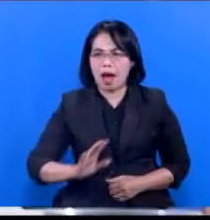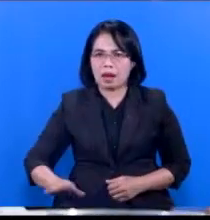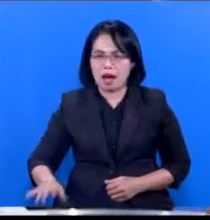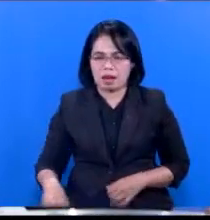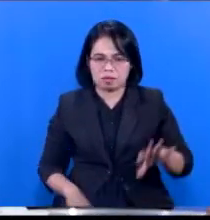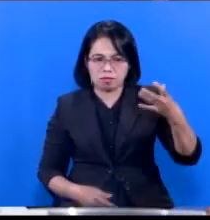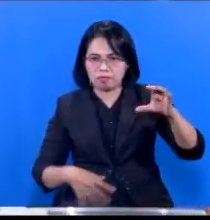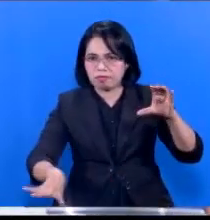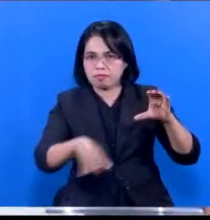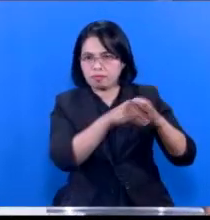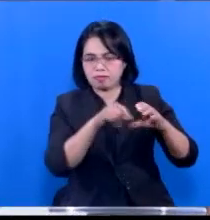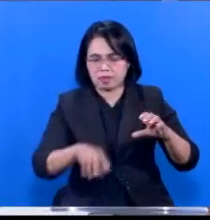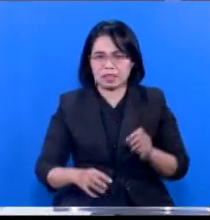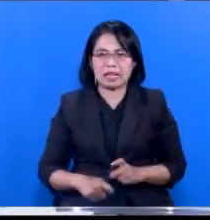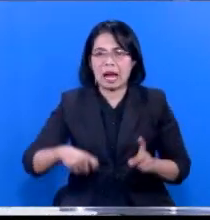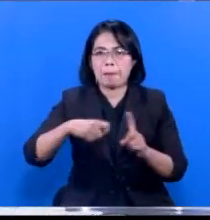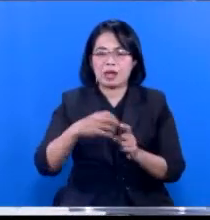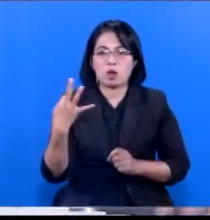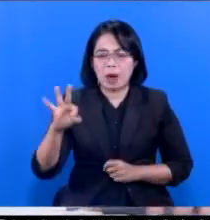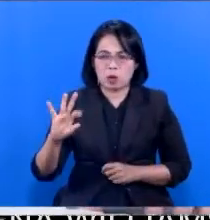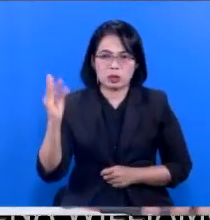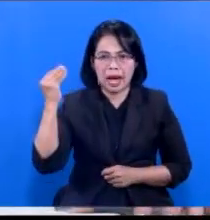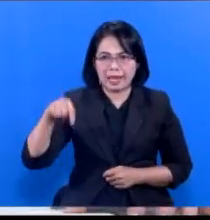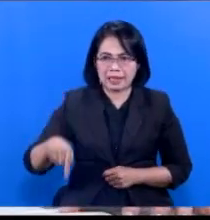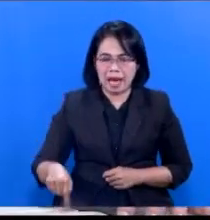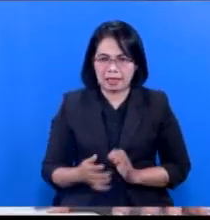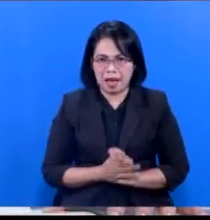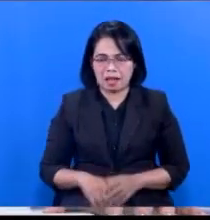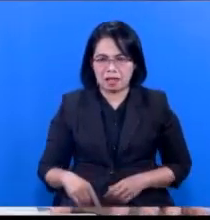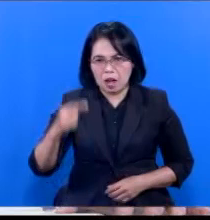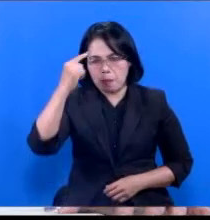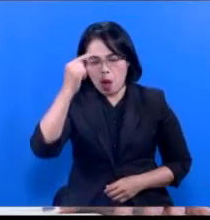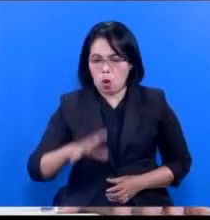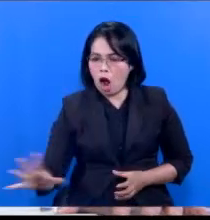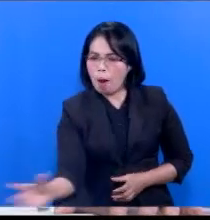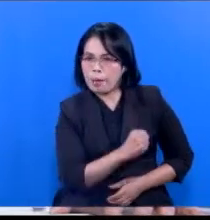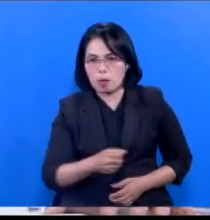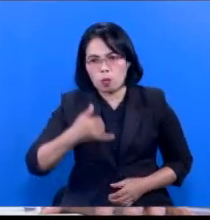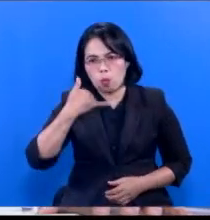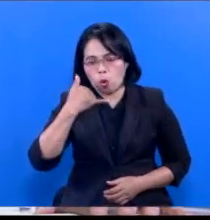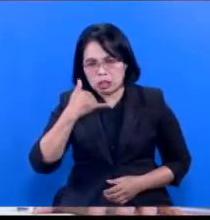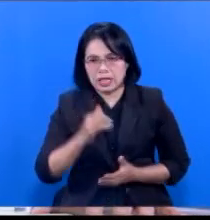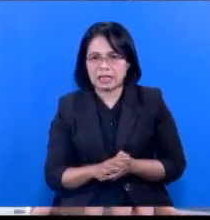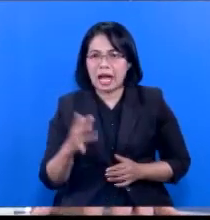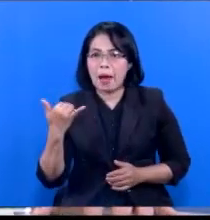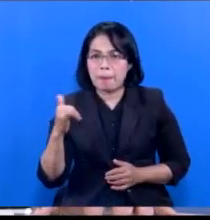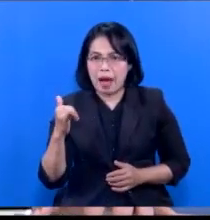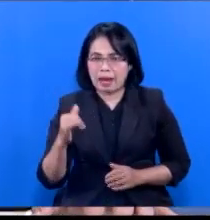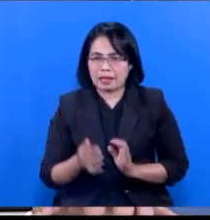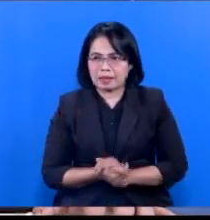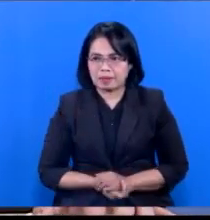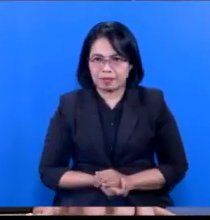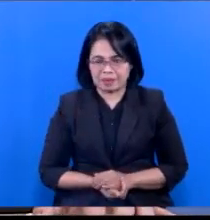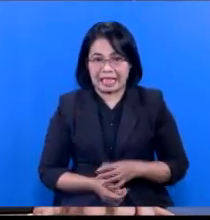Kamera CCTV di Kebayoran Baru, Jakarta Selatan. Pelaku mengambil ponsel seorang anak yang sedang bermain. Sementara komplotan pengutil